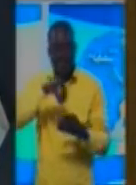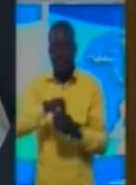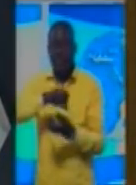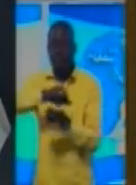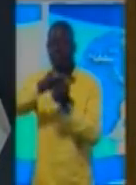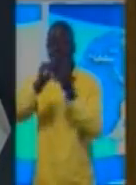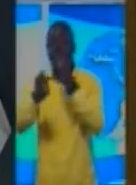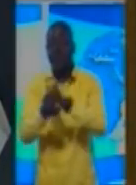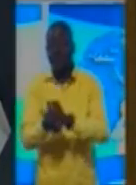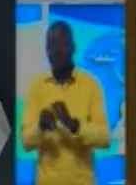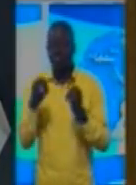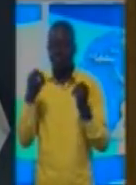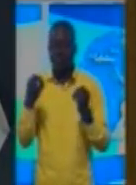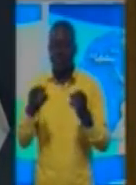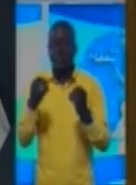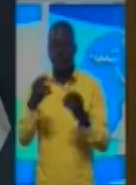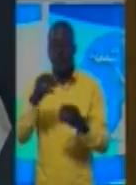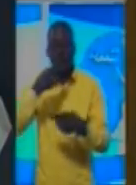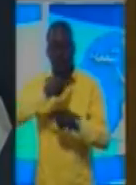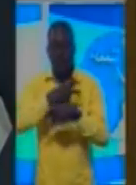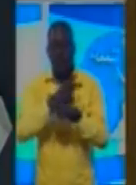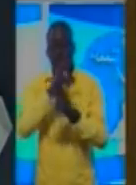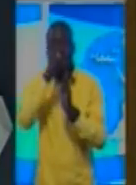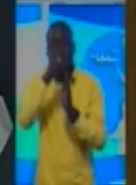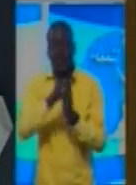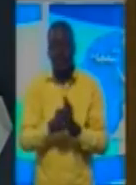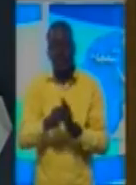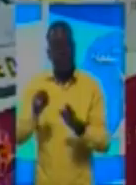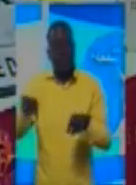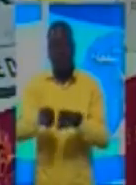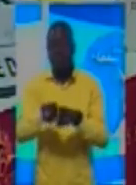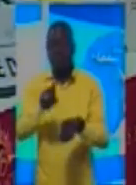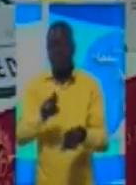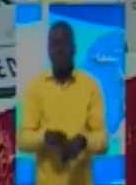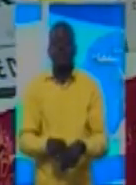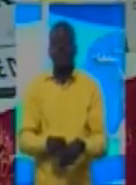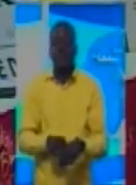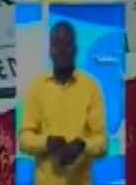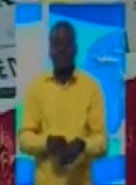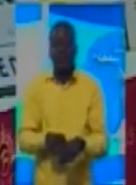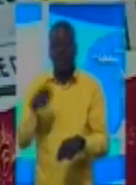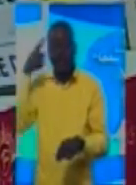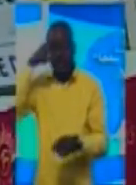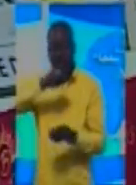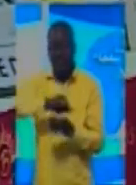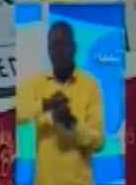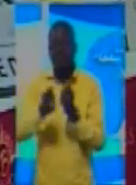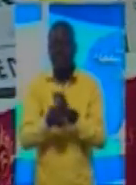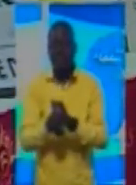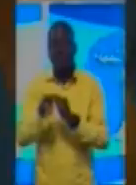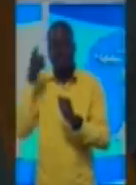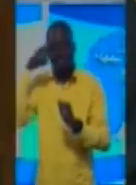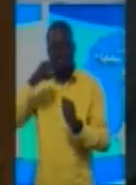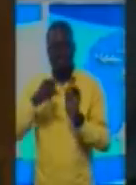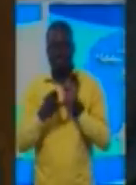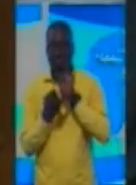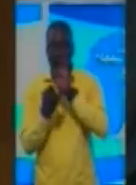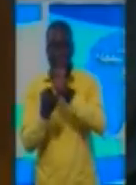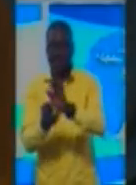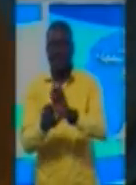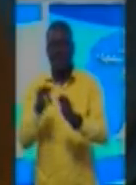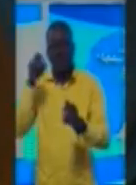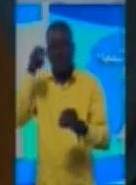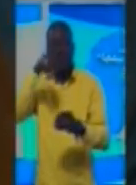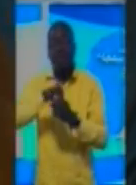le maximum de nos productions agricoles sur place. Les critères de convergence sont des indicateurs de